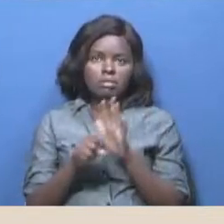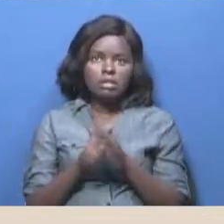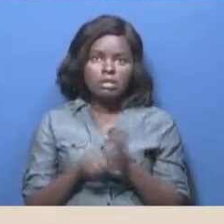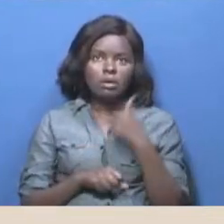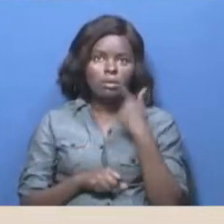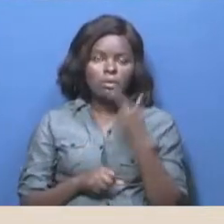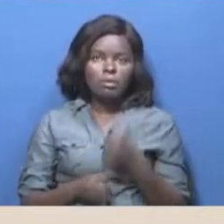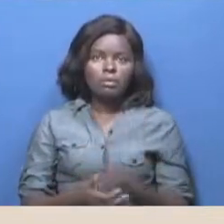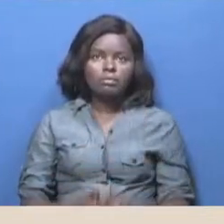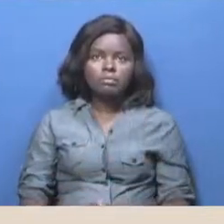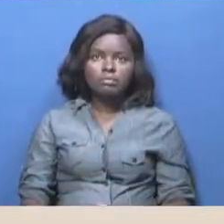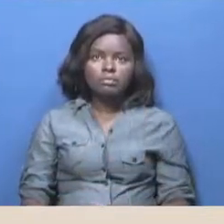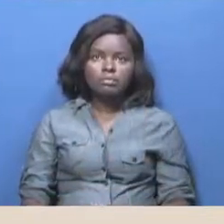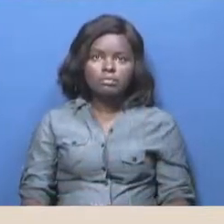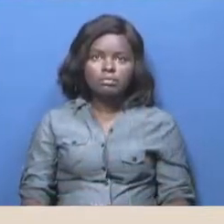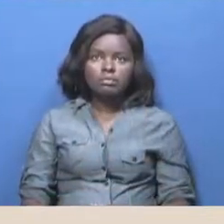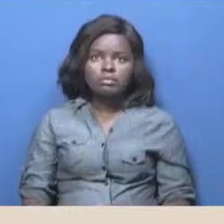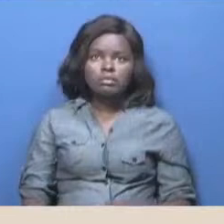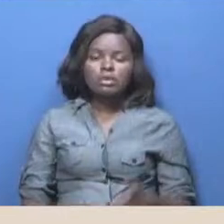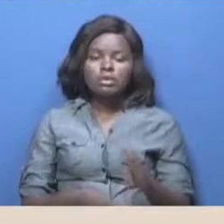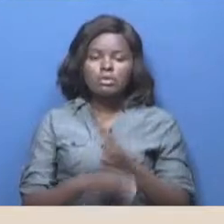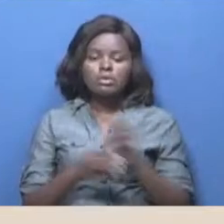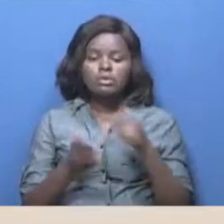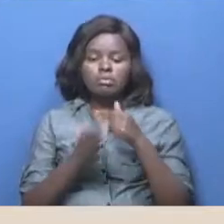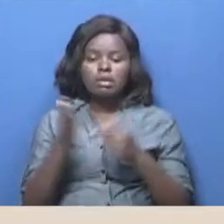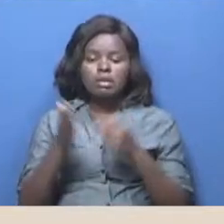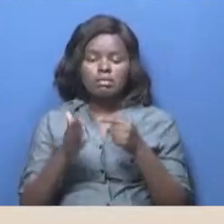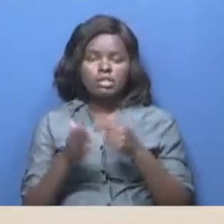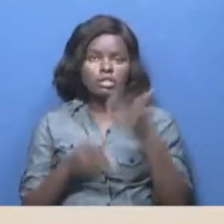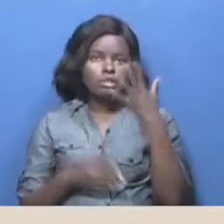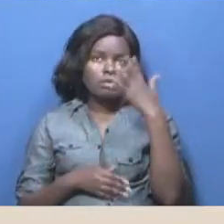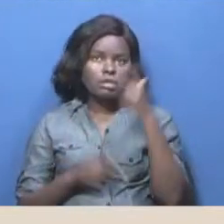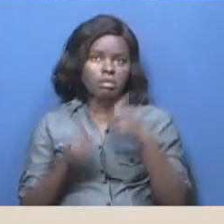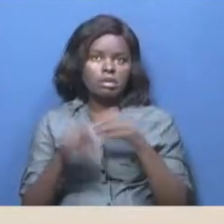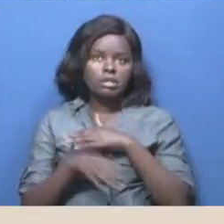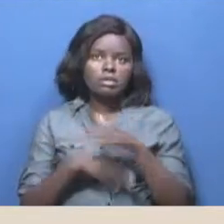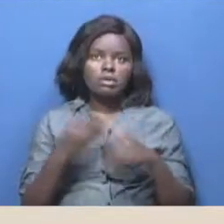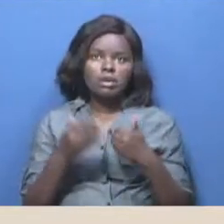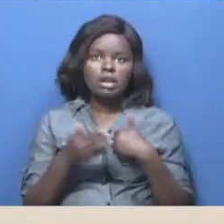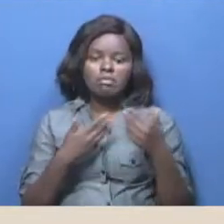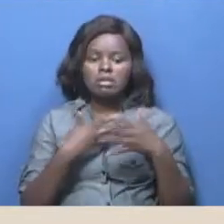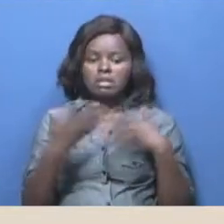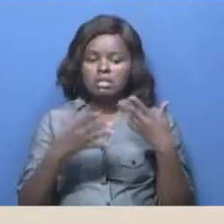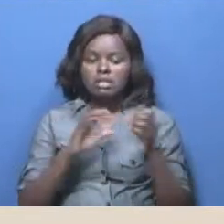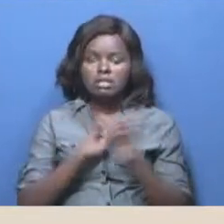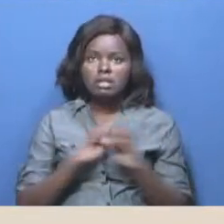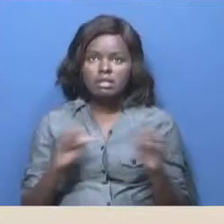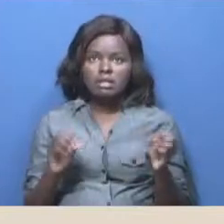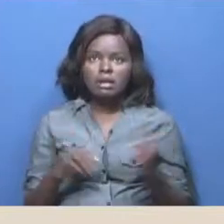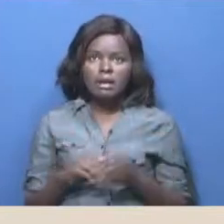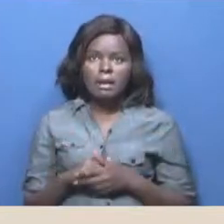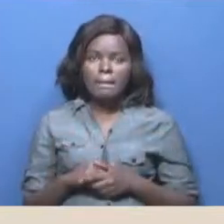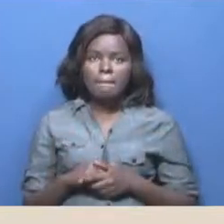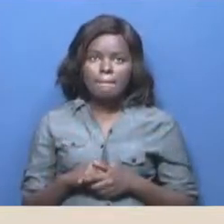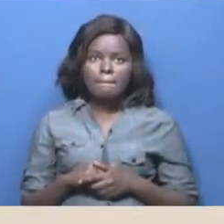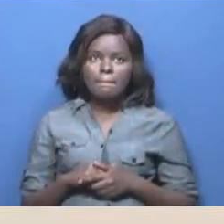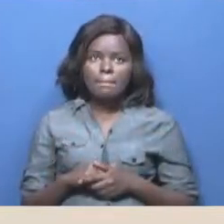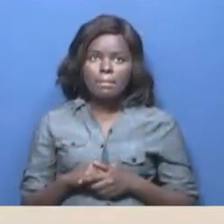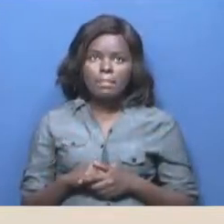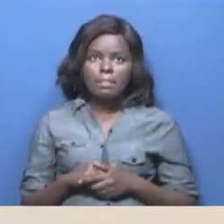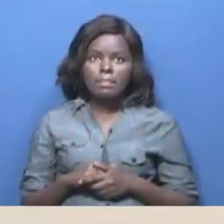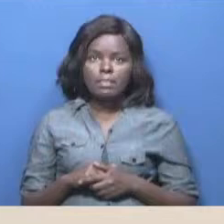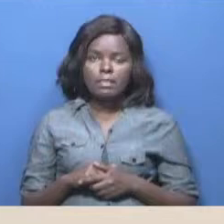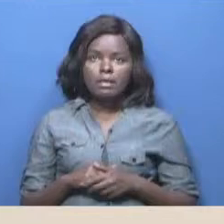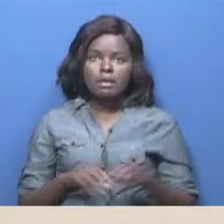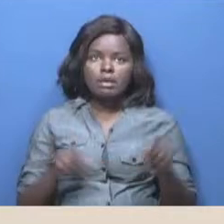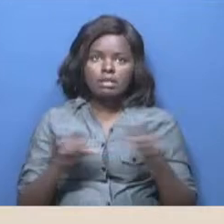arĩa marahe oxygen, no aya angĩ othe matirĩ na symptoms ya metagwo asymptomatic. Nyoro athiĩte na